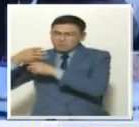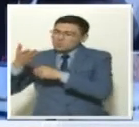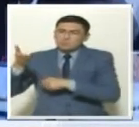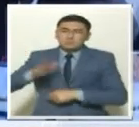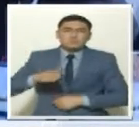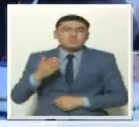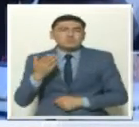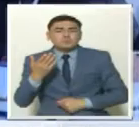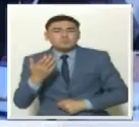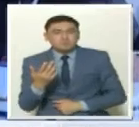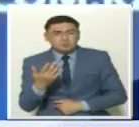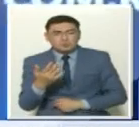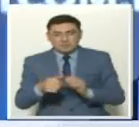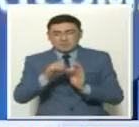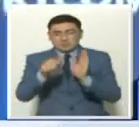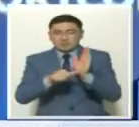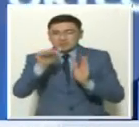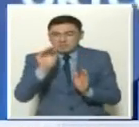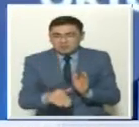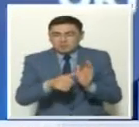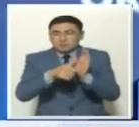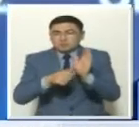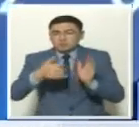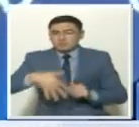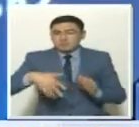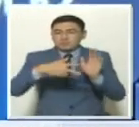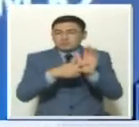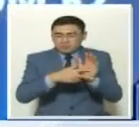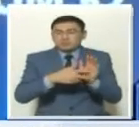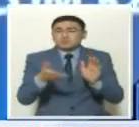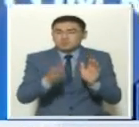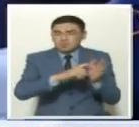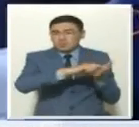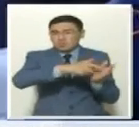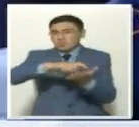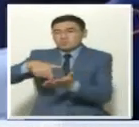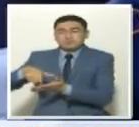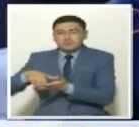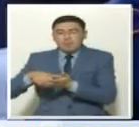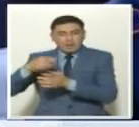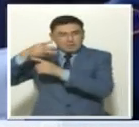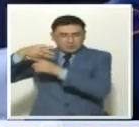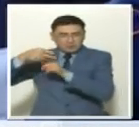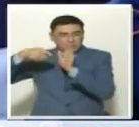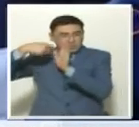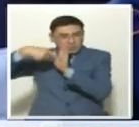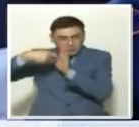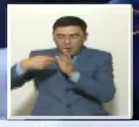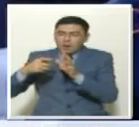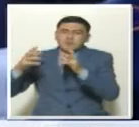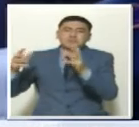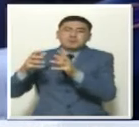будут оборудованы 16 658 кабинетов. Записи будут сохраняться у руководства в